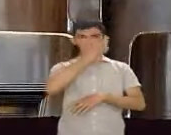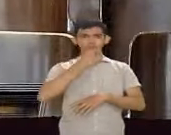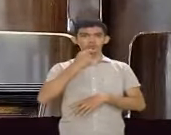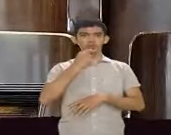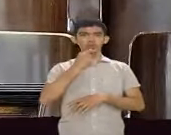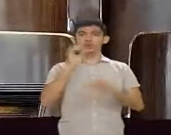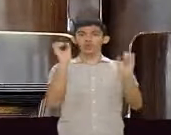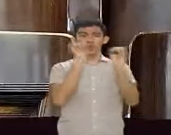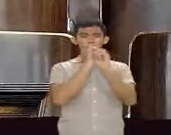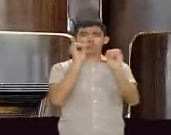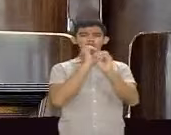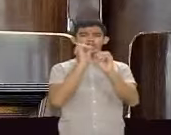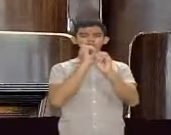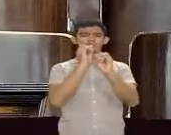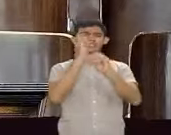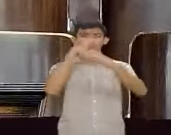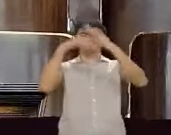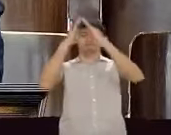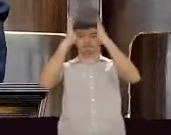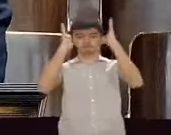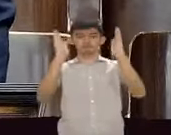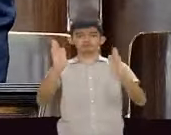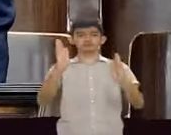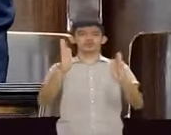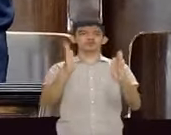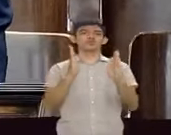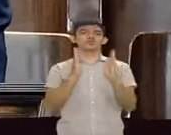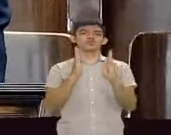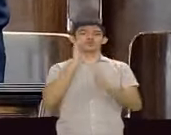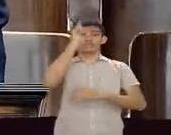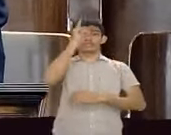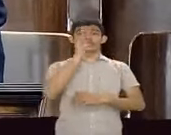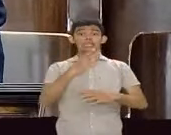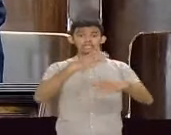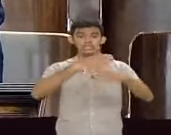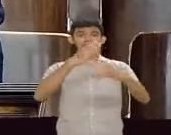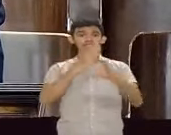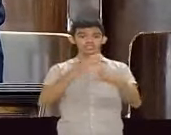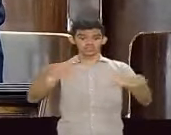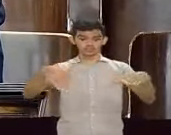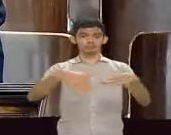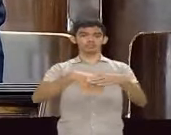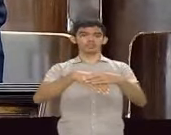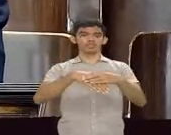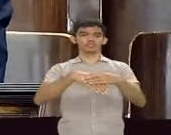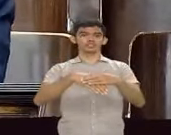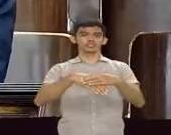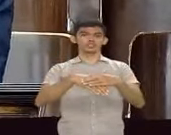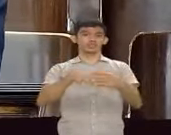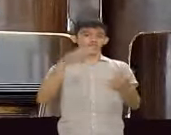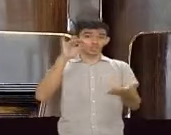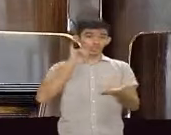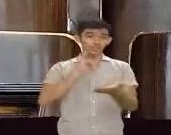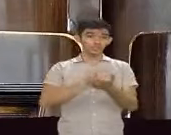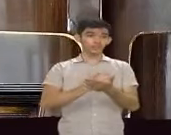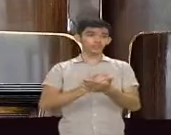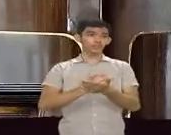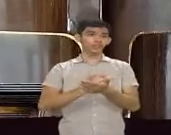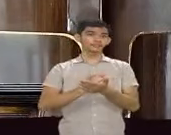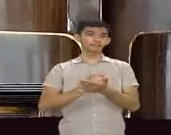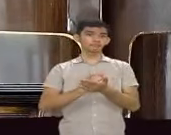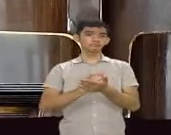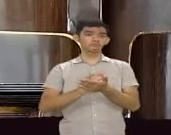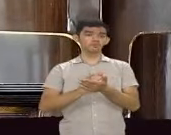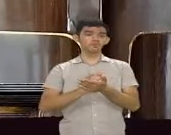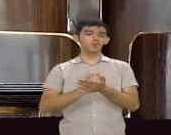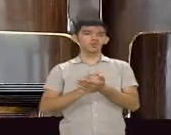langit. Ayaw to, kay ang nag-institute aning marriage, ang Ginoo ba ya? So atong kuhaon, kung